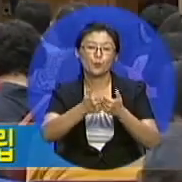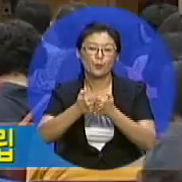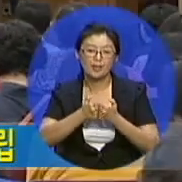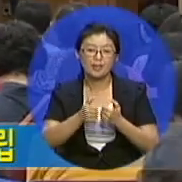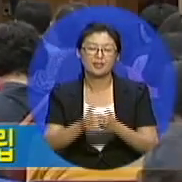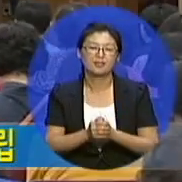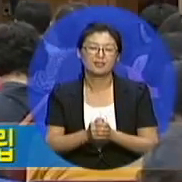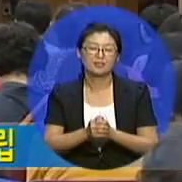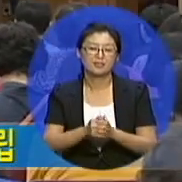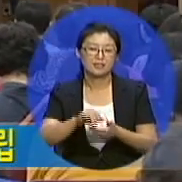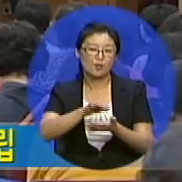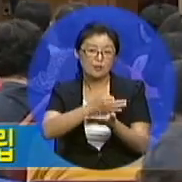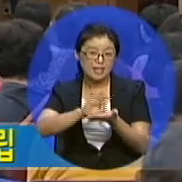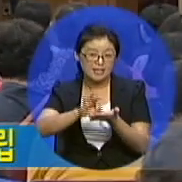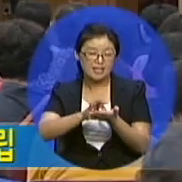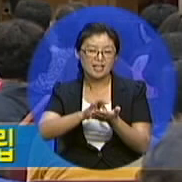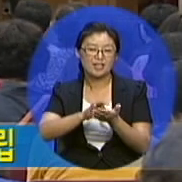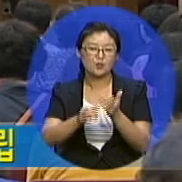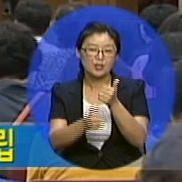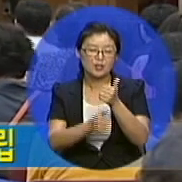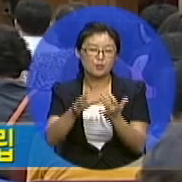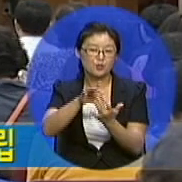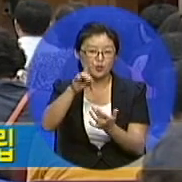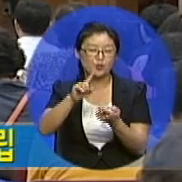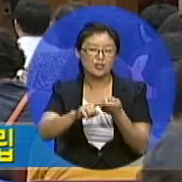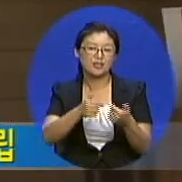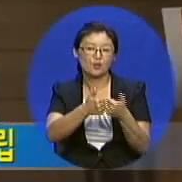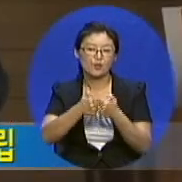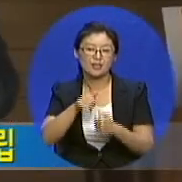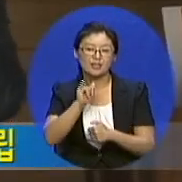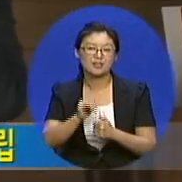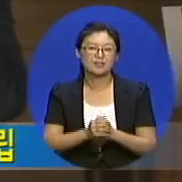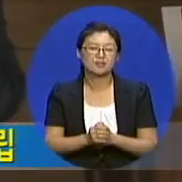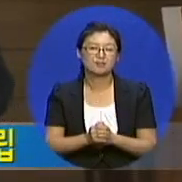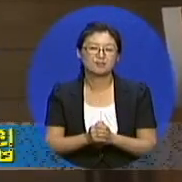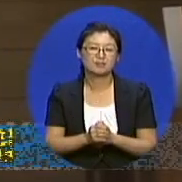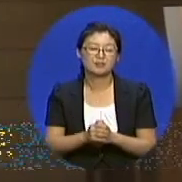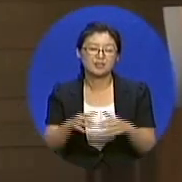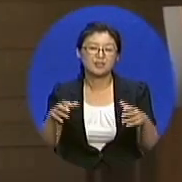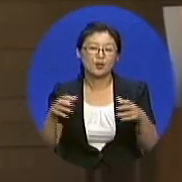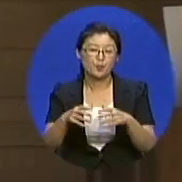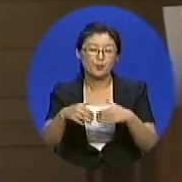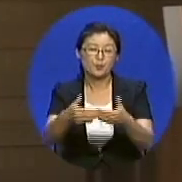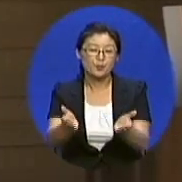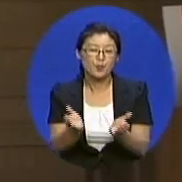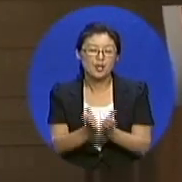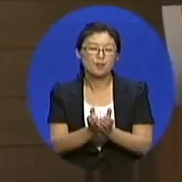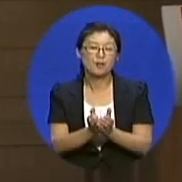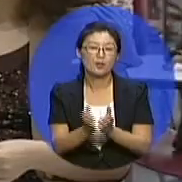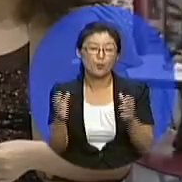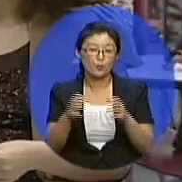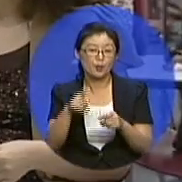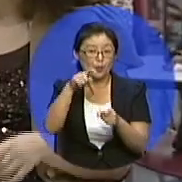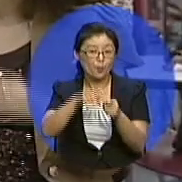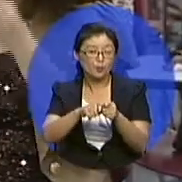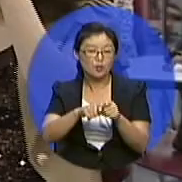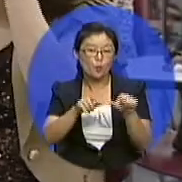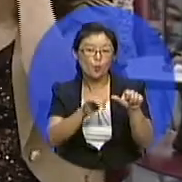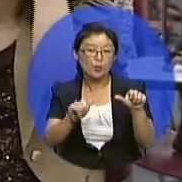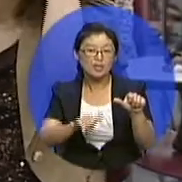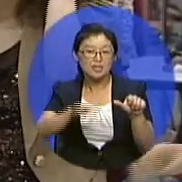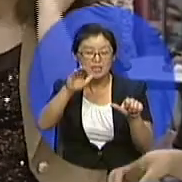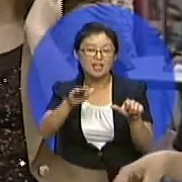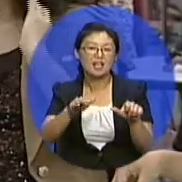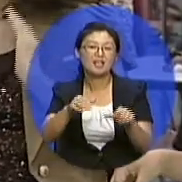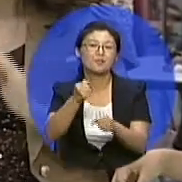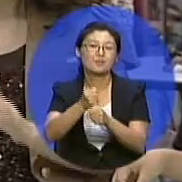협동조합의 예산과 임원 선출 등에 대한 논의가 이뤄졌습니다. 한편 협동조합은 공동의 목적을 가진 5인 이상이 모여